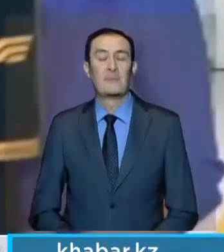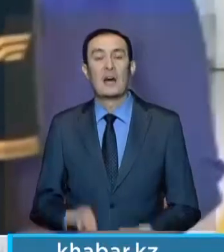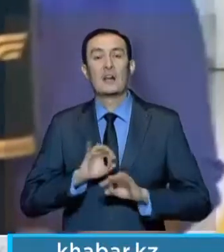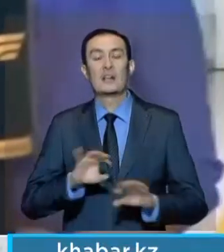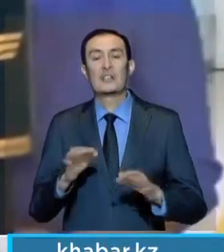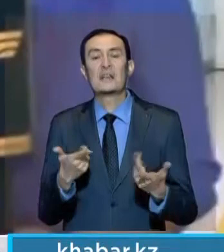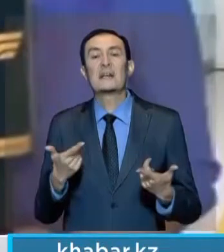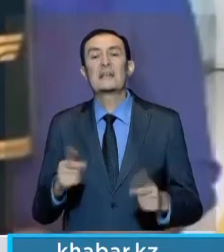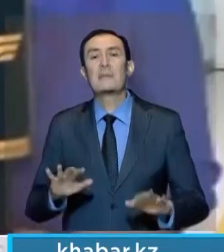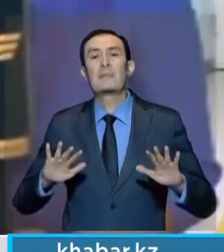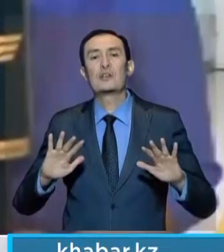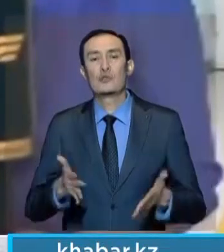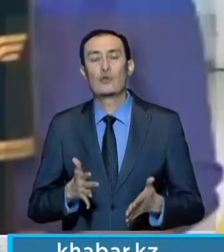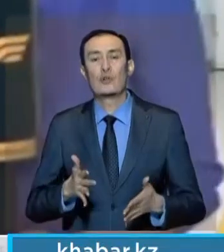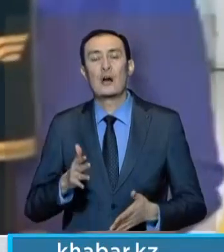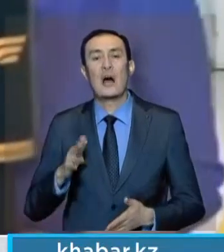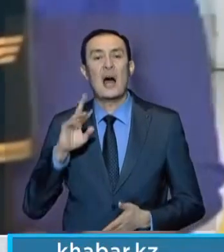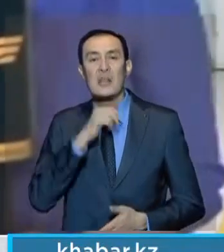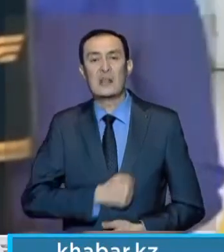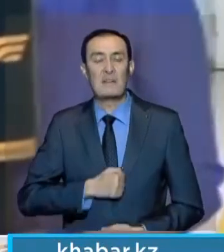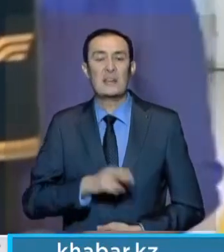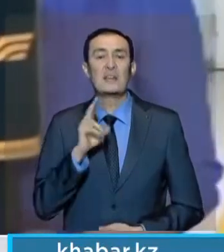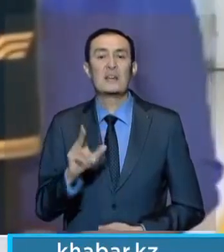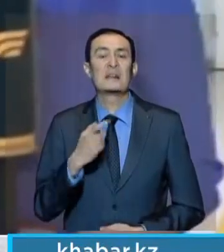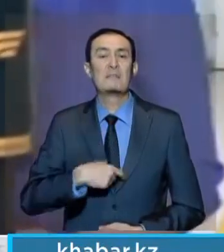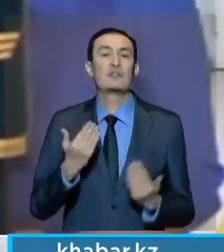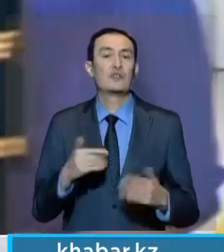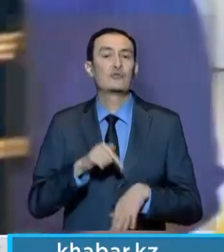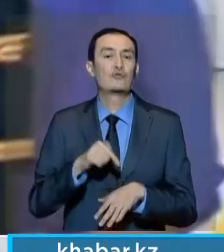расскажите, где произошел инцидент и как чувствуют себя пострадавшие?